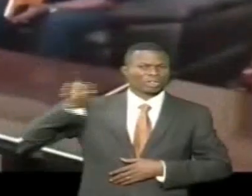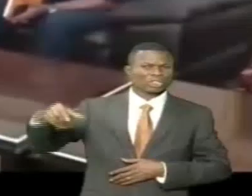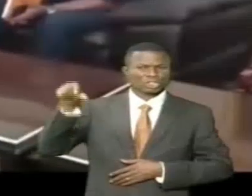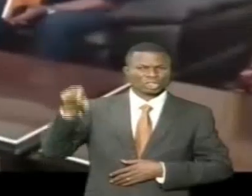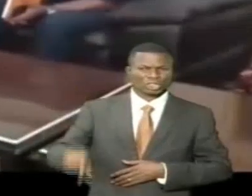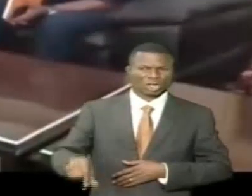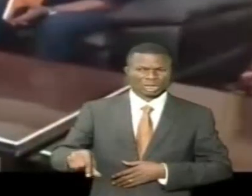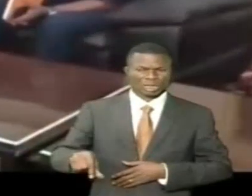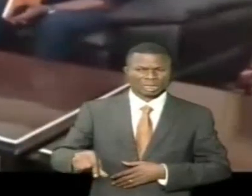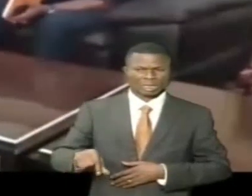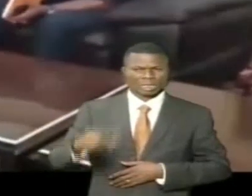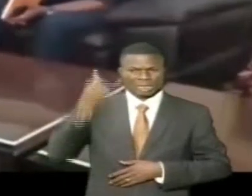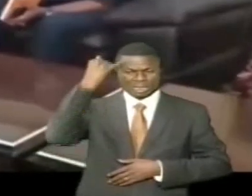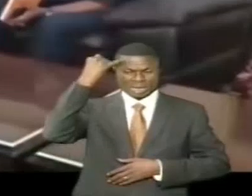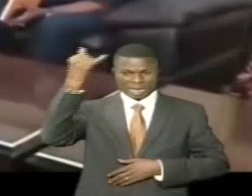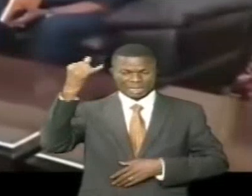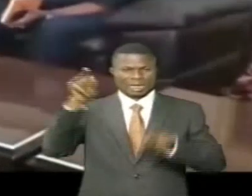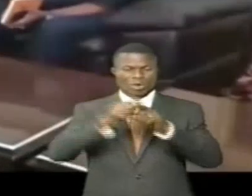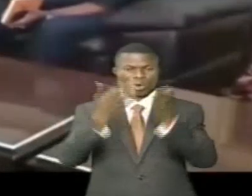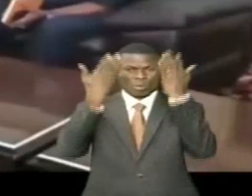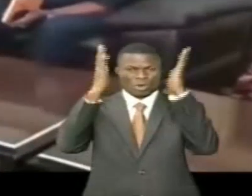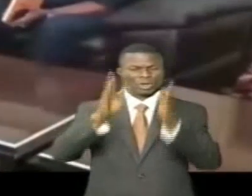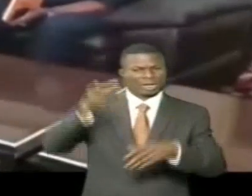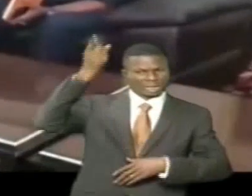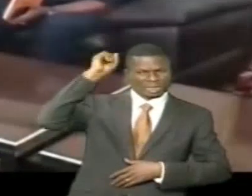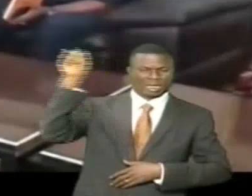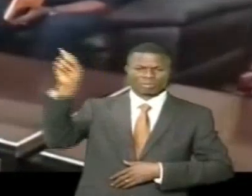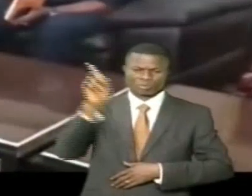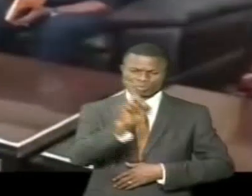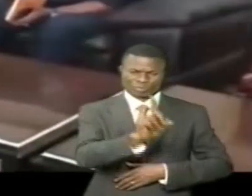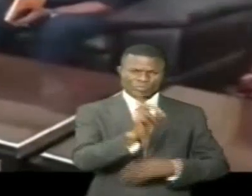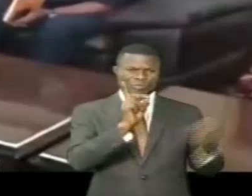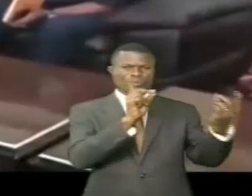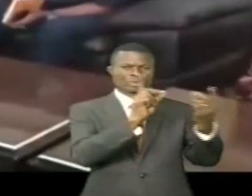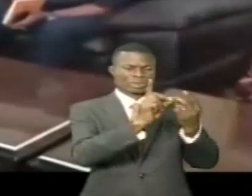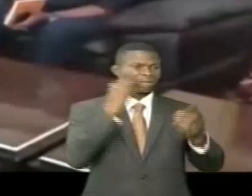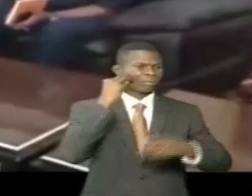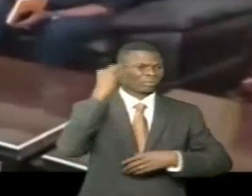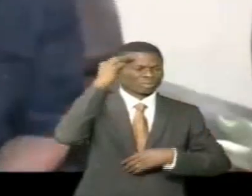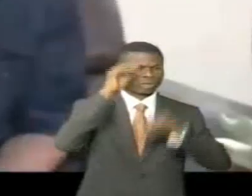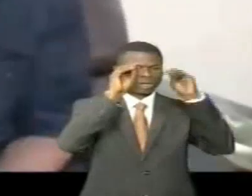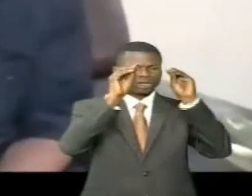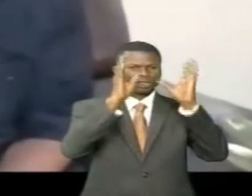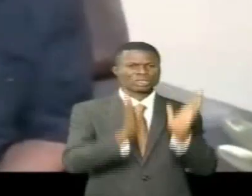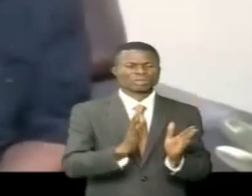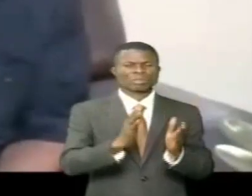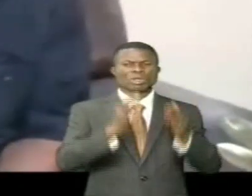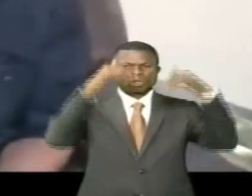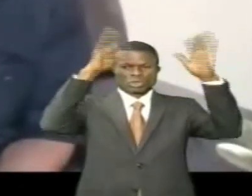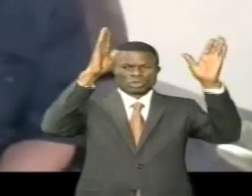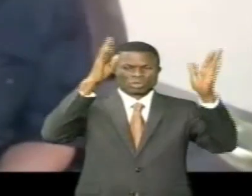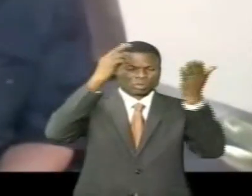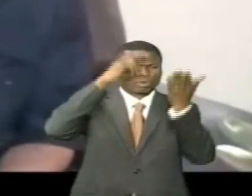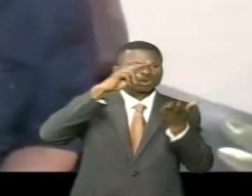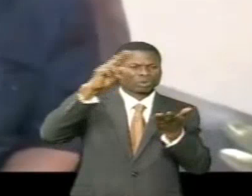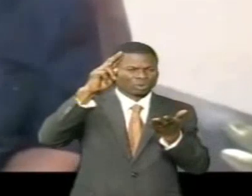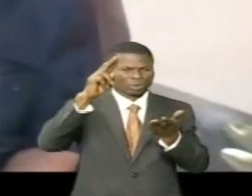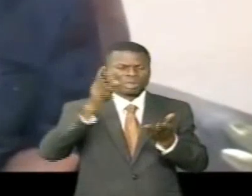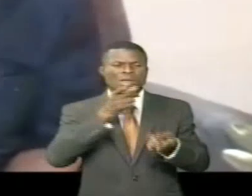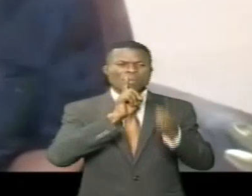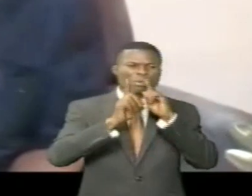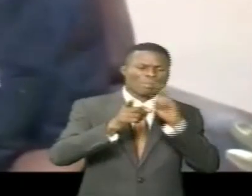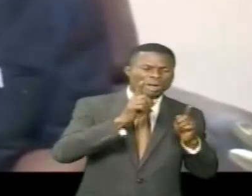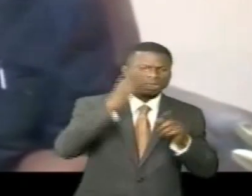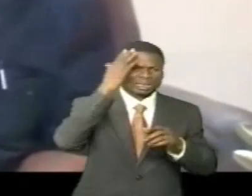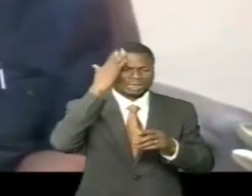Mouyembe, dans sa casquette d'universitaire, est venu auprès du ministre de l'Enseignement supérieur et universitaire pour s'enquérir de